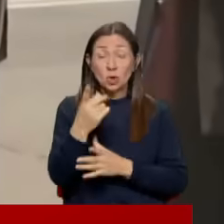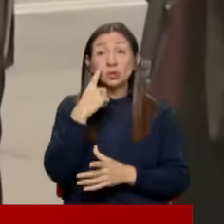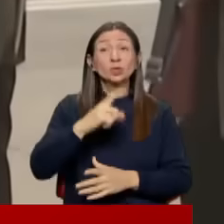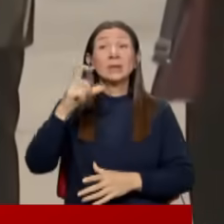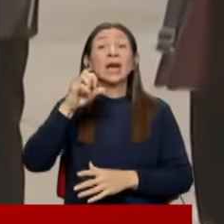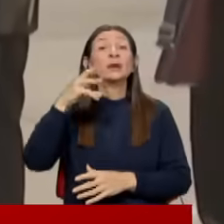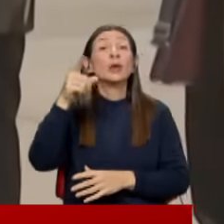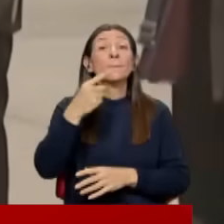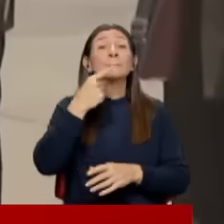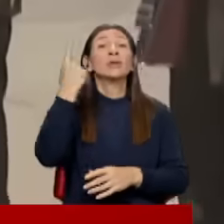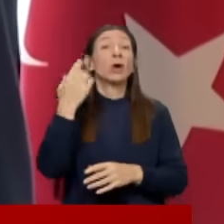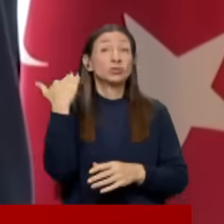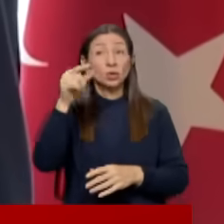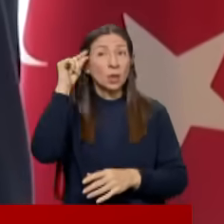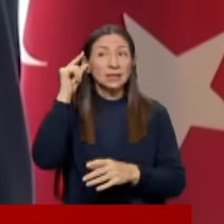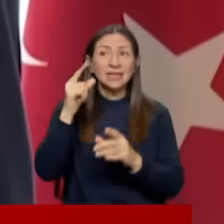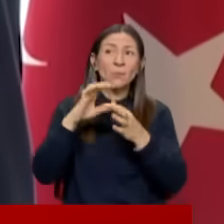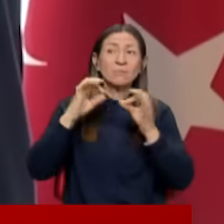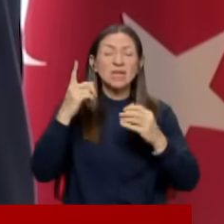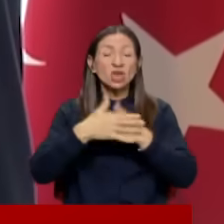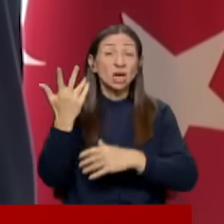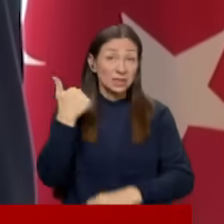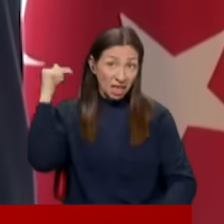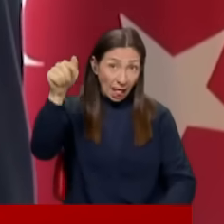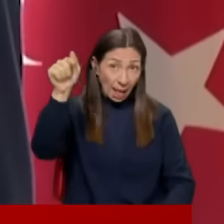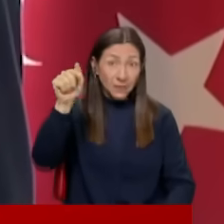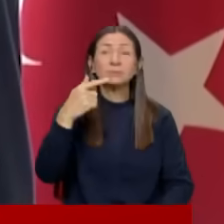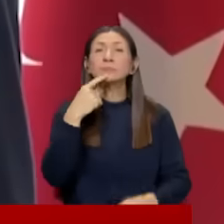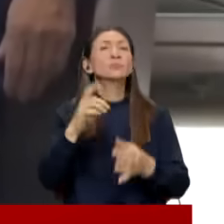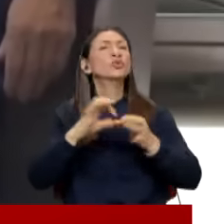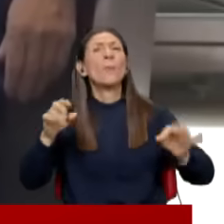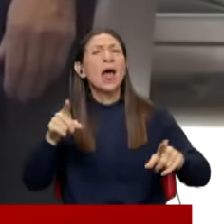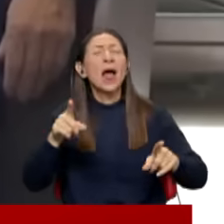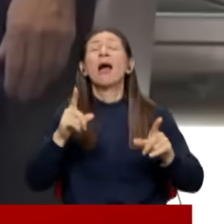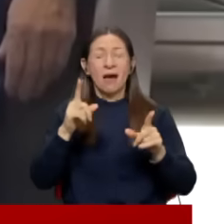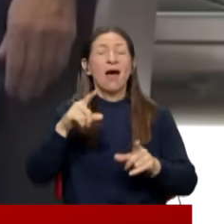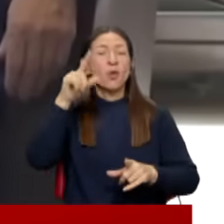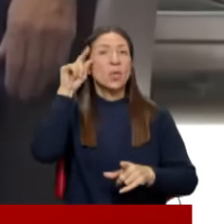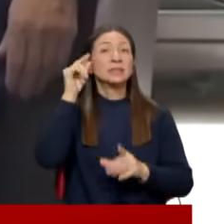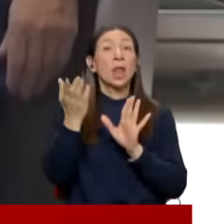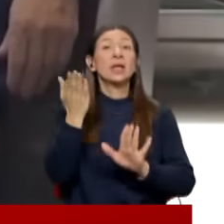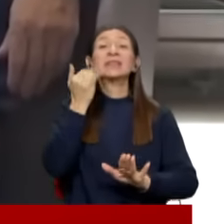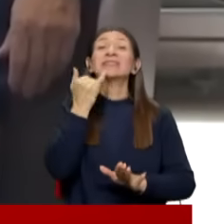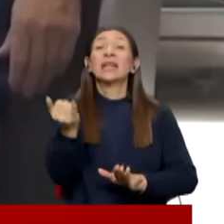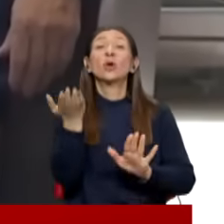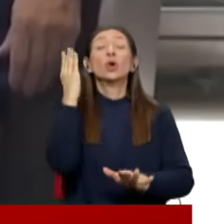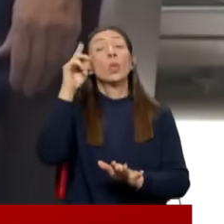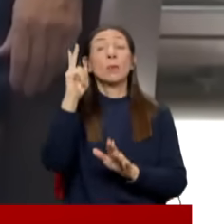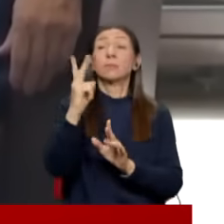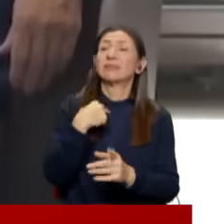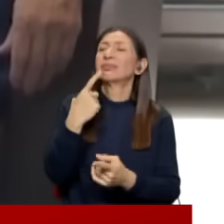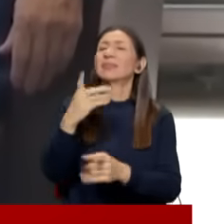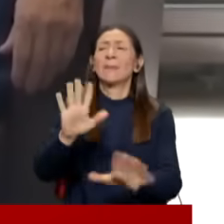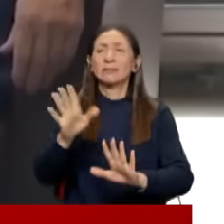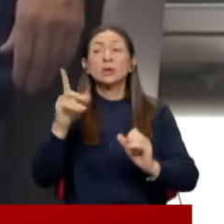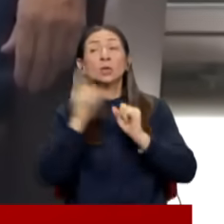Cumhurbaşkanı Erdoğan bir yıl önce Yunanistan'a yönelik kurduğu bir gece ansızın gelebiliriz cümlesinin Atina ziyareti öncesi Yunanistan'a yönelik olmadığını,